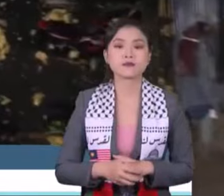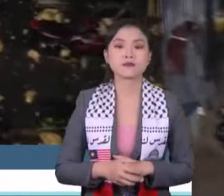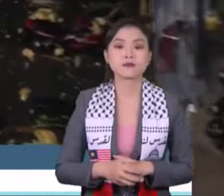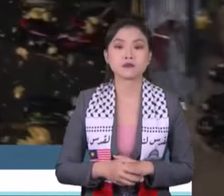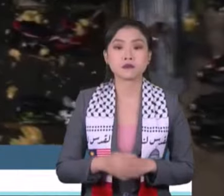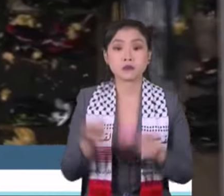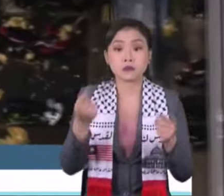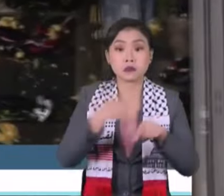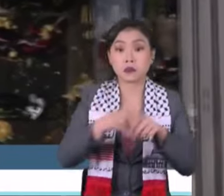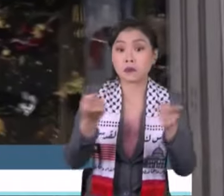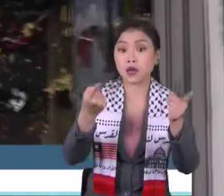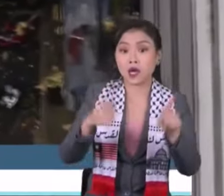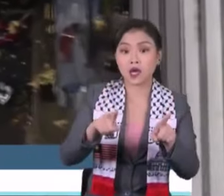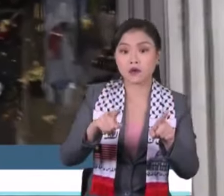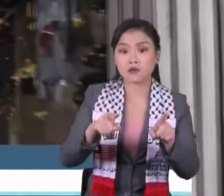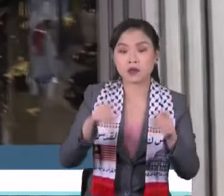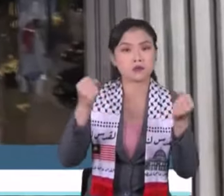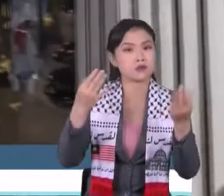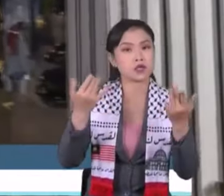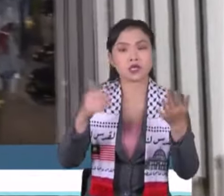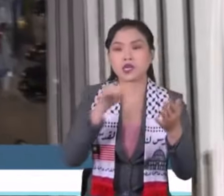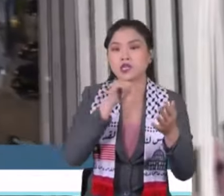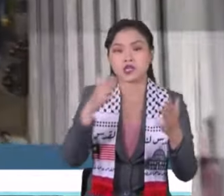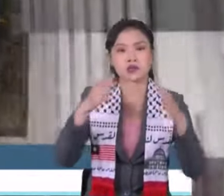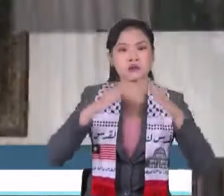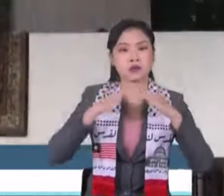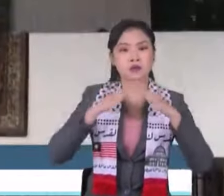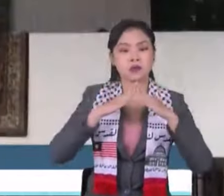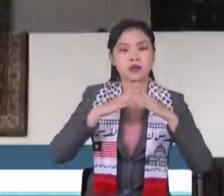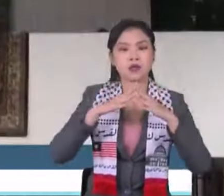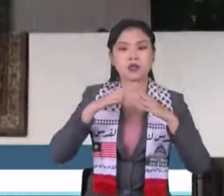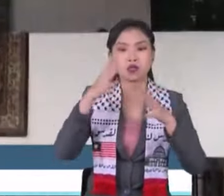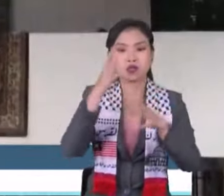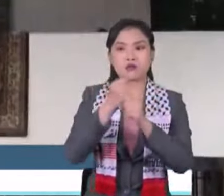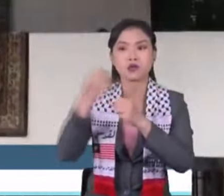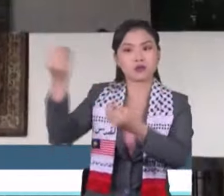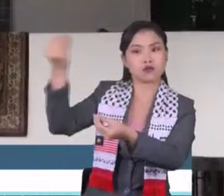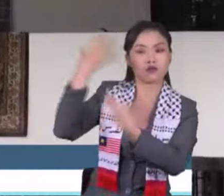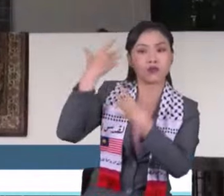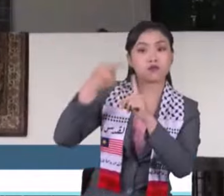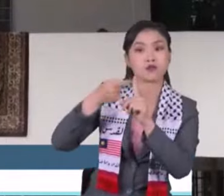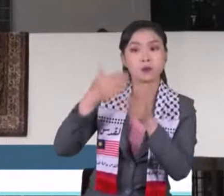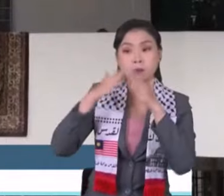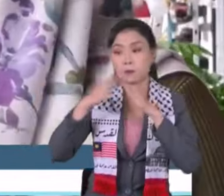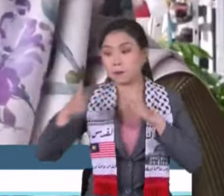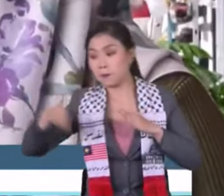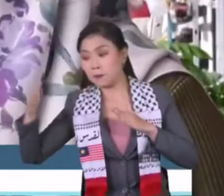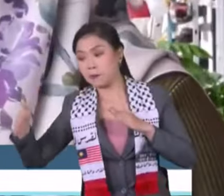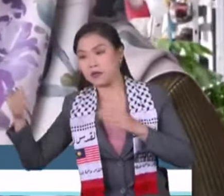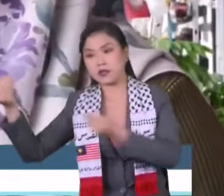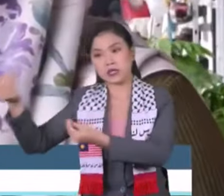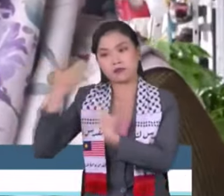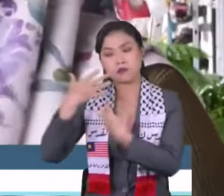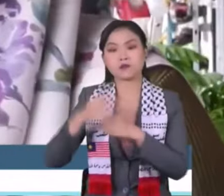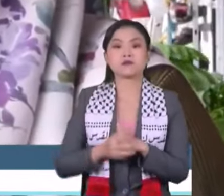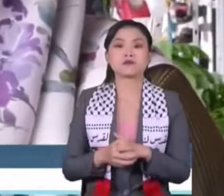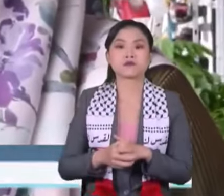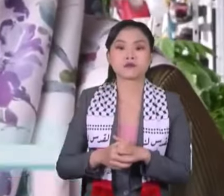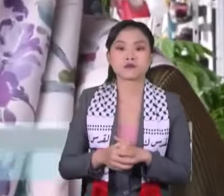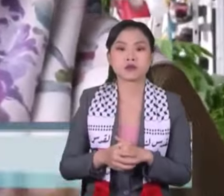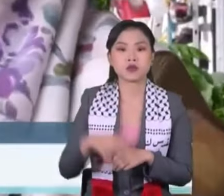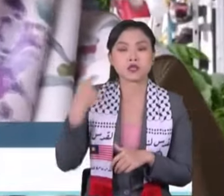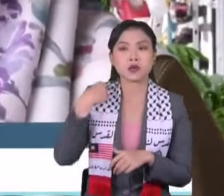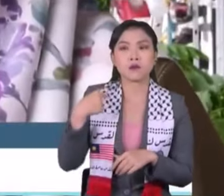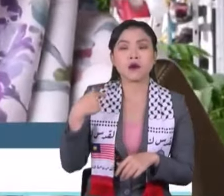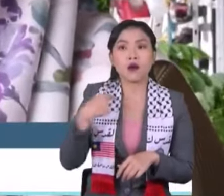Semasa kejadian, penghuni tidak berada di rumah dan mendapat makluman daripada jiran. So masa tu hati pun